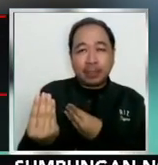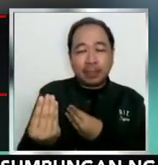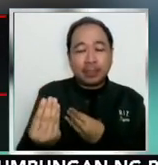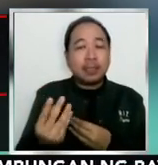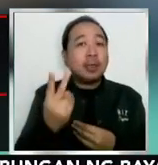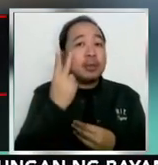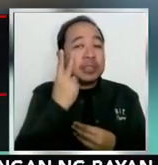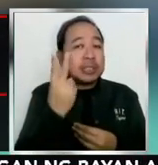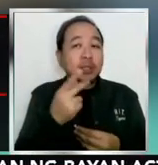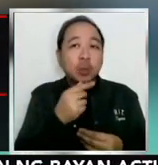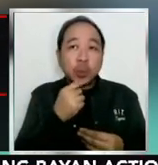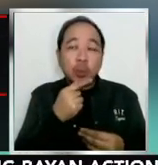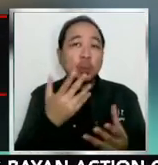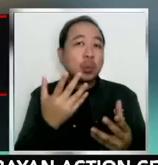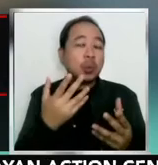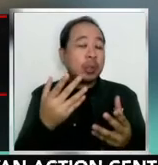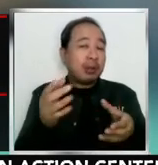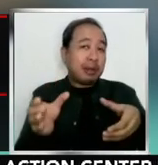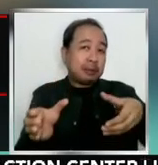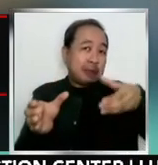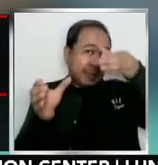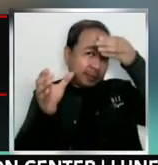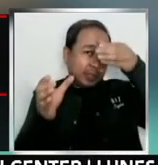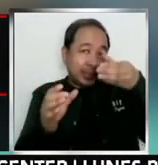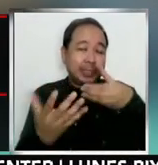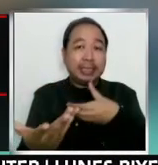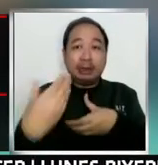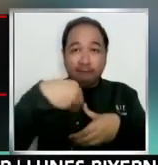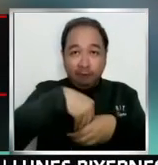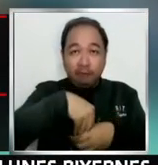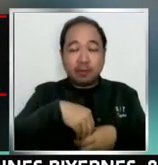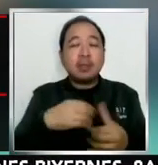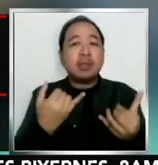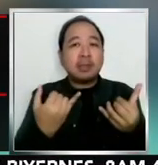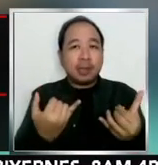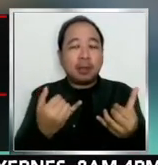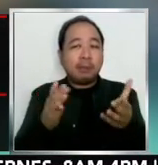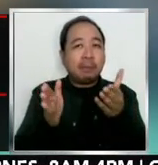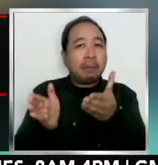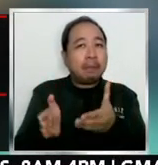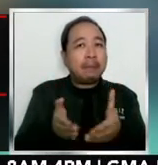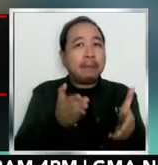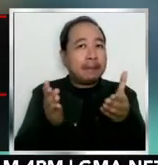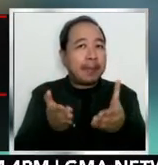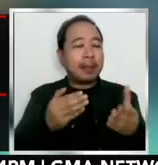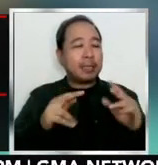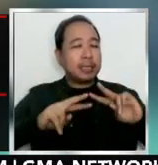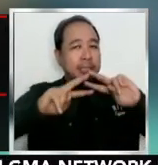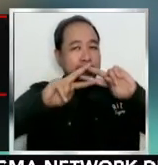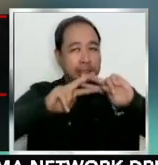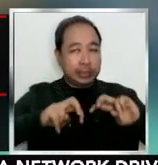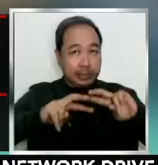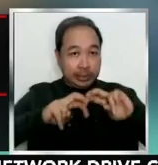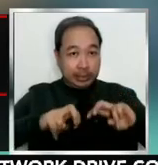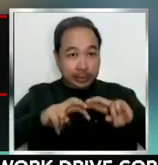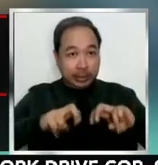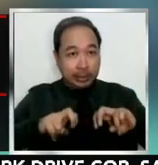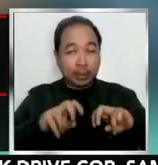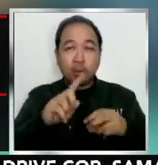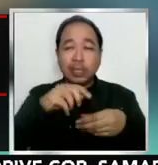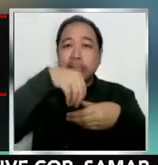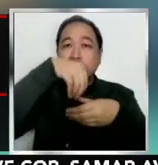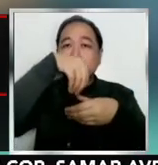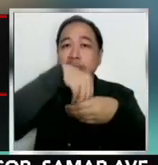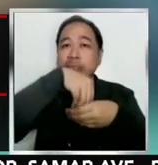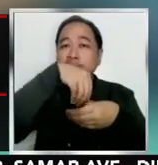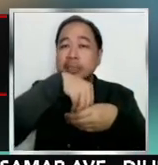na nakasakay sa barkong ito, nagsasagawa ng pag-aanalisa ng laman ng barko ayon na